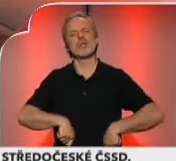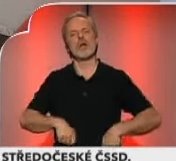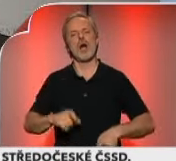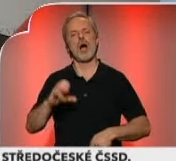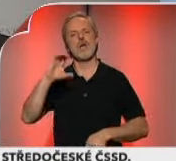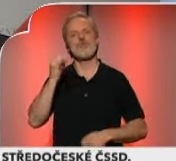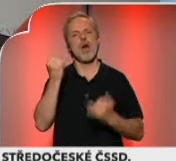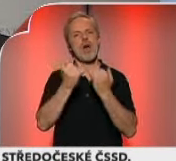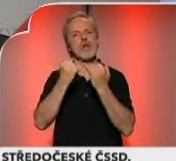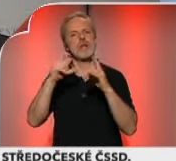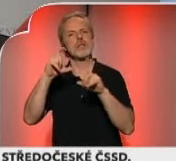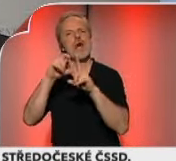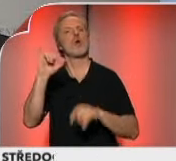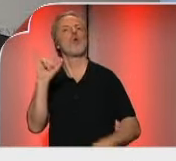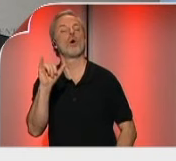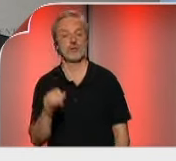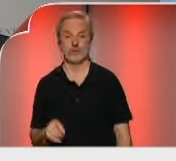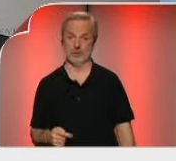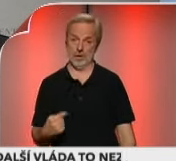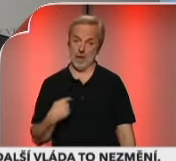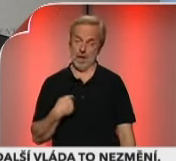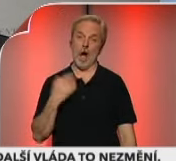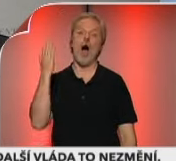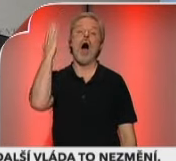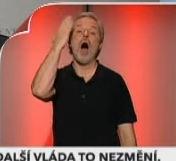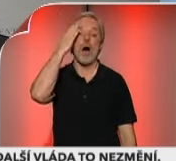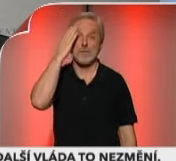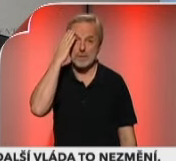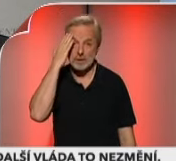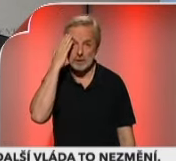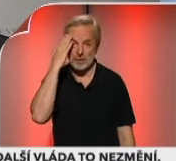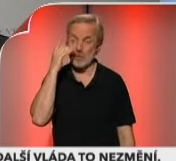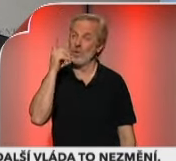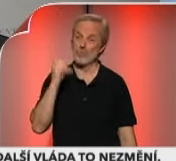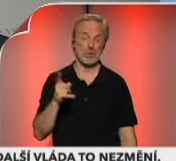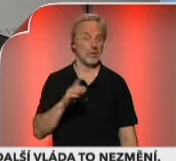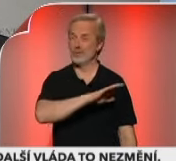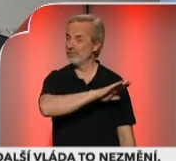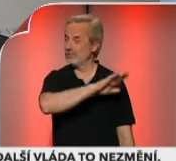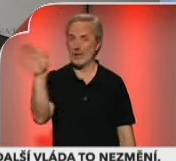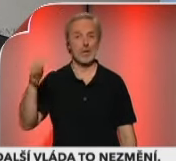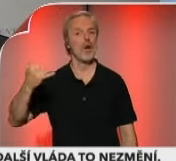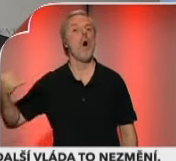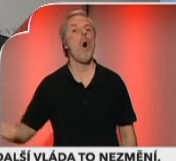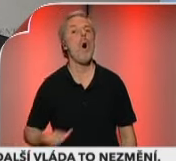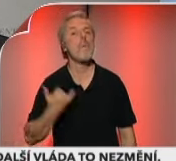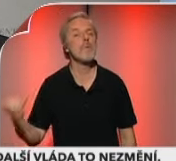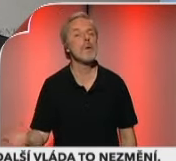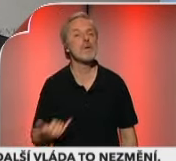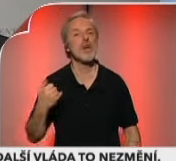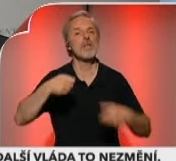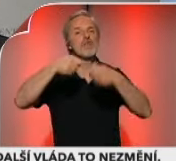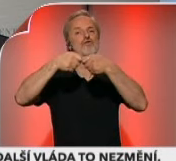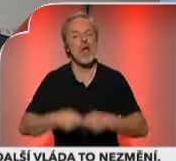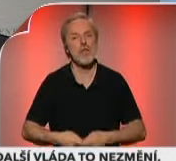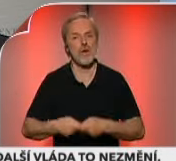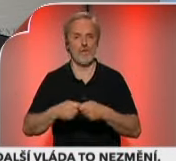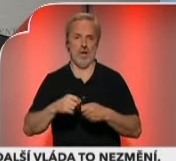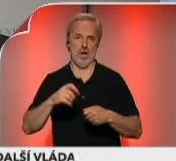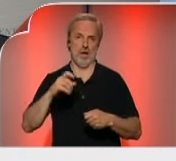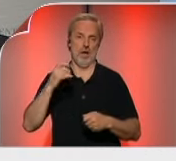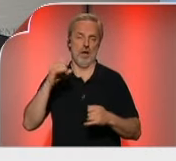Já myslím že jediná možnost Kdo ten proces má ovlivňovat jsou všichni členové řadoví členové sociální demokracie ve Středních Čechách